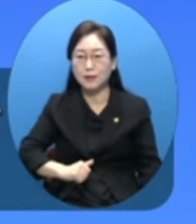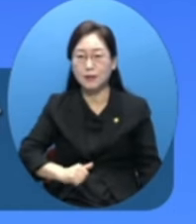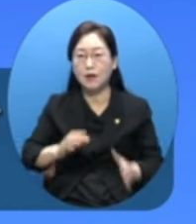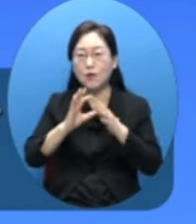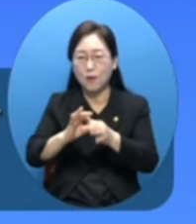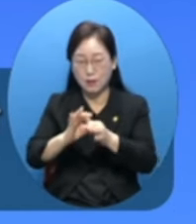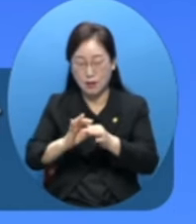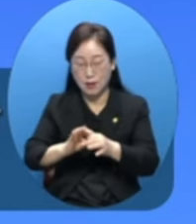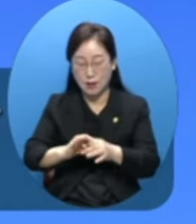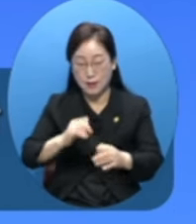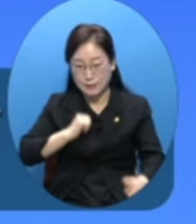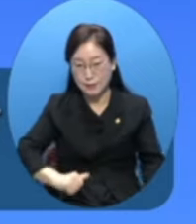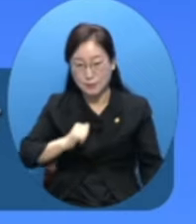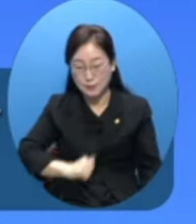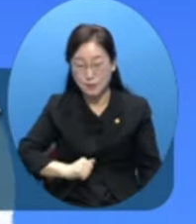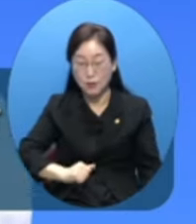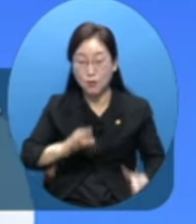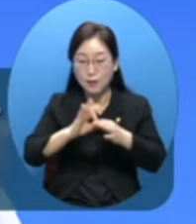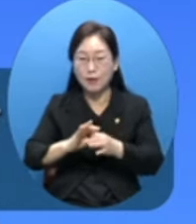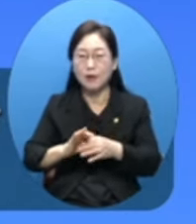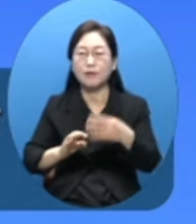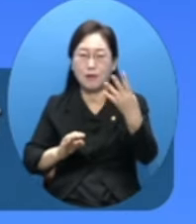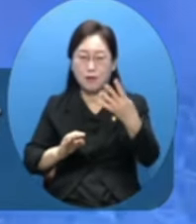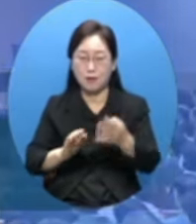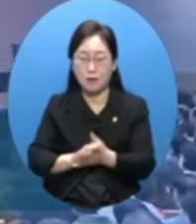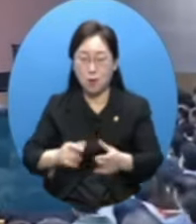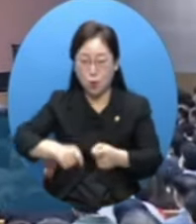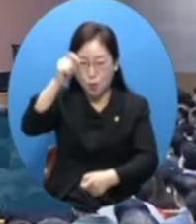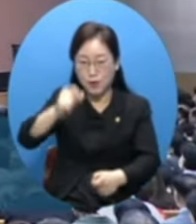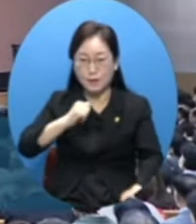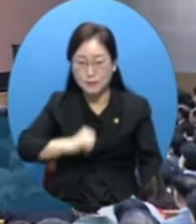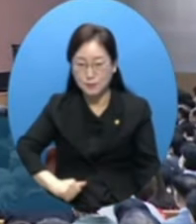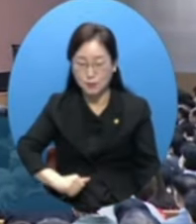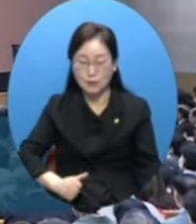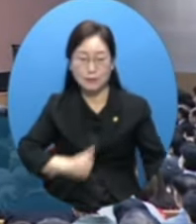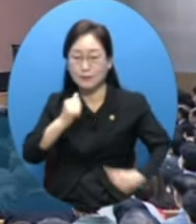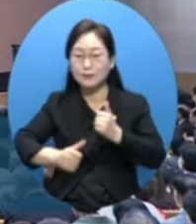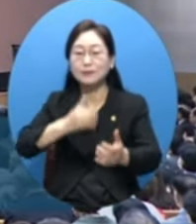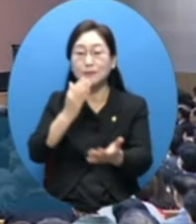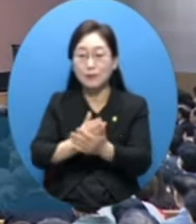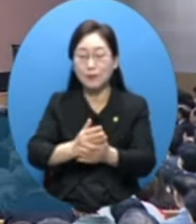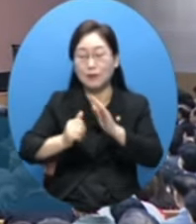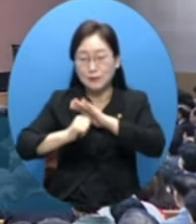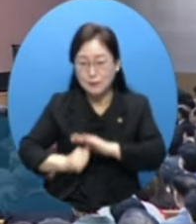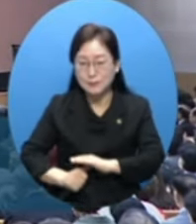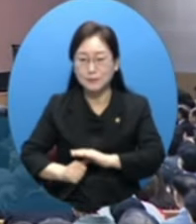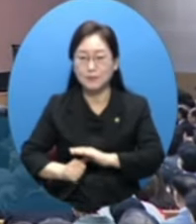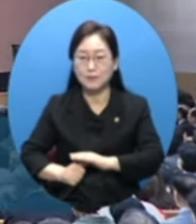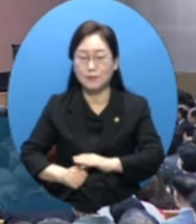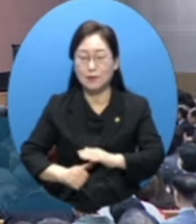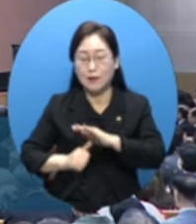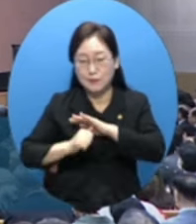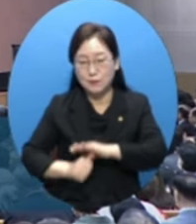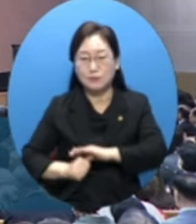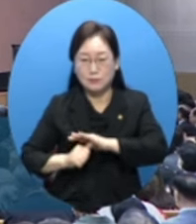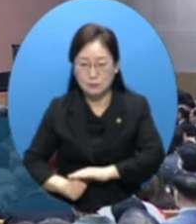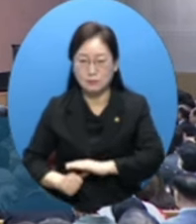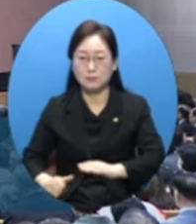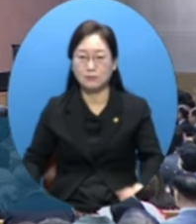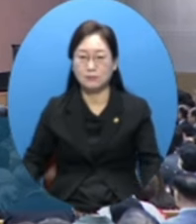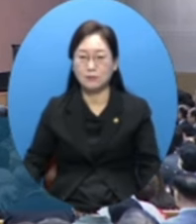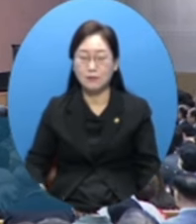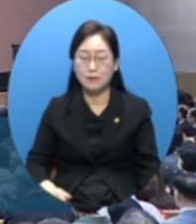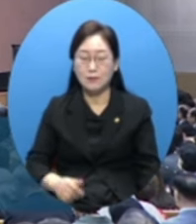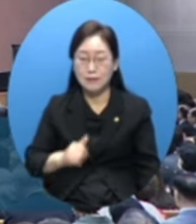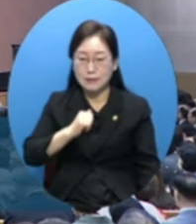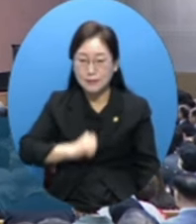용어가 네 가지나 나옵니다. 오래 참고 성내지 아니하며 참으며 견디느니라. 그만큼